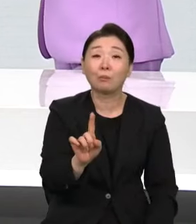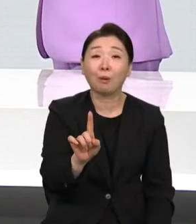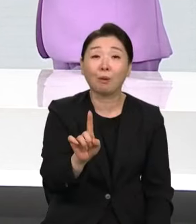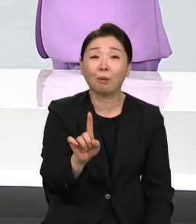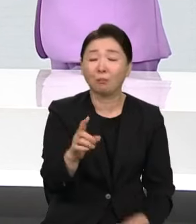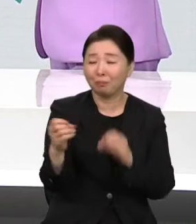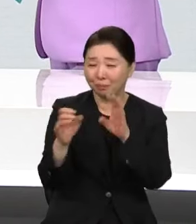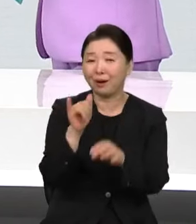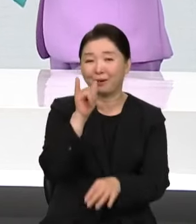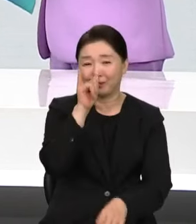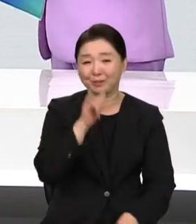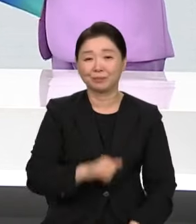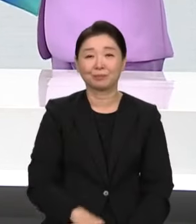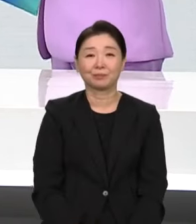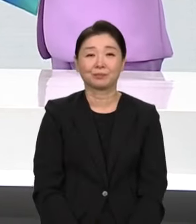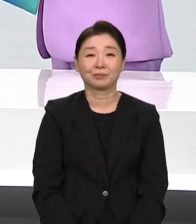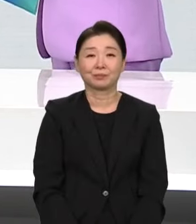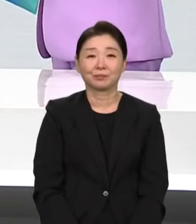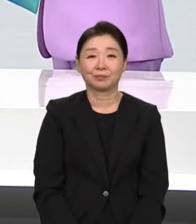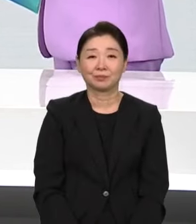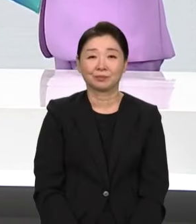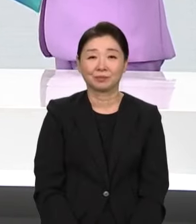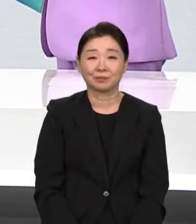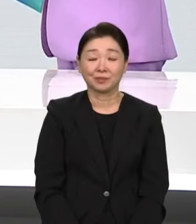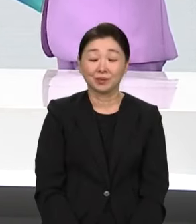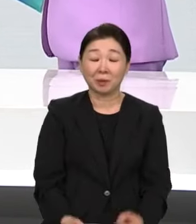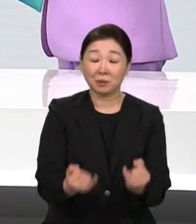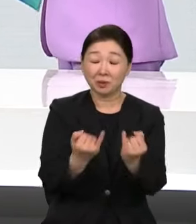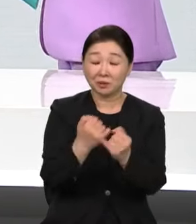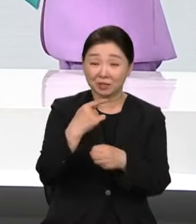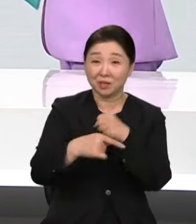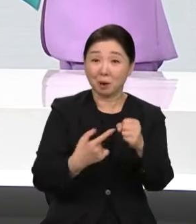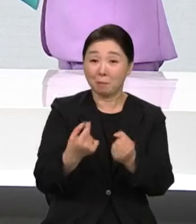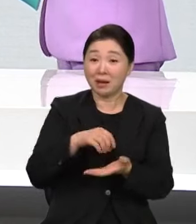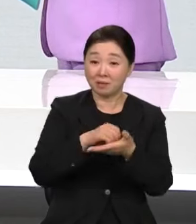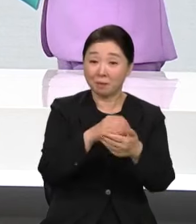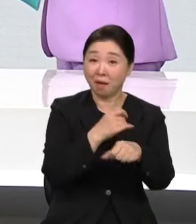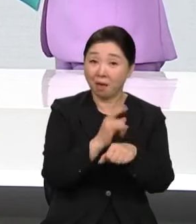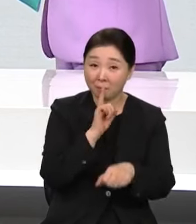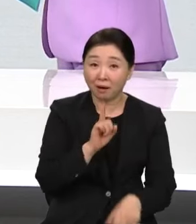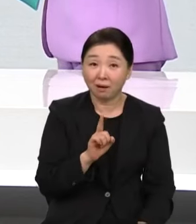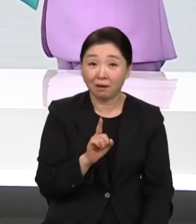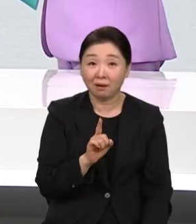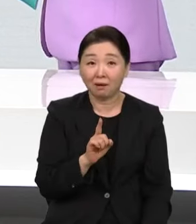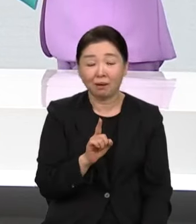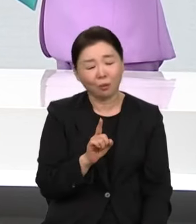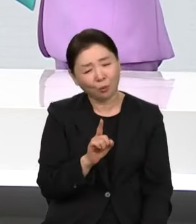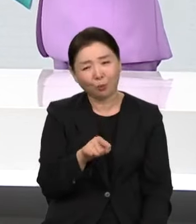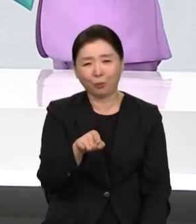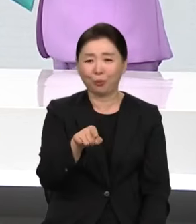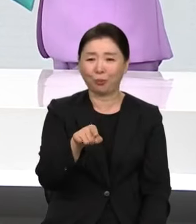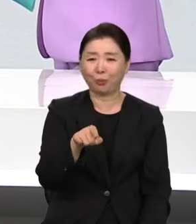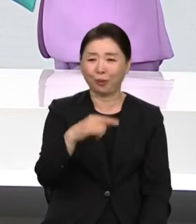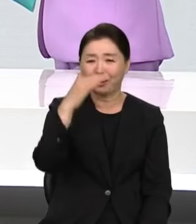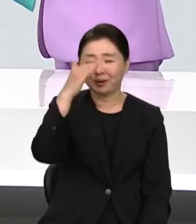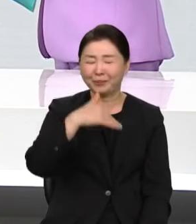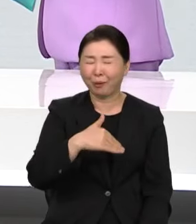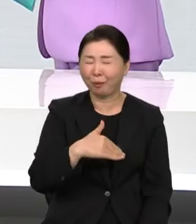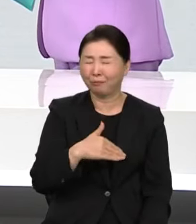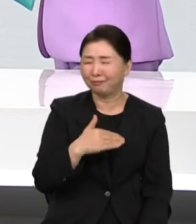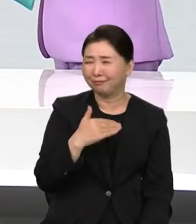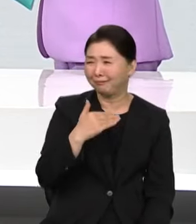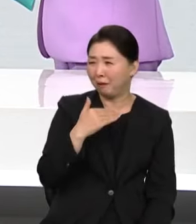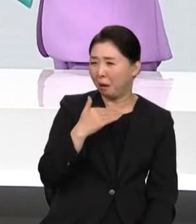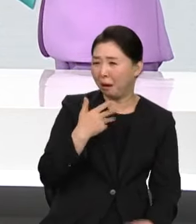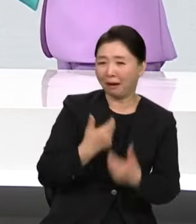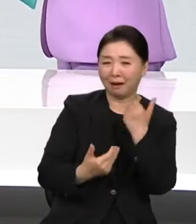이런 반응이 당시에 나오기도 했습니다. 네, 그래서 여성들을 1년 더 빨리 입학을 시키자. 네, 이런 것들이 오히려 역효과만 부르는 게